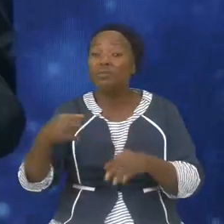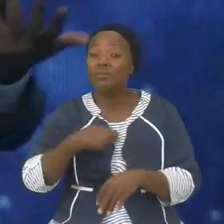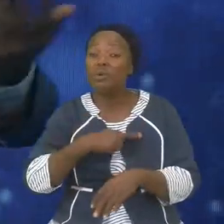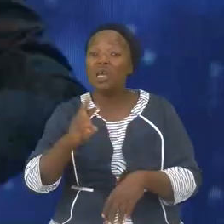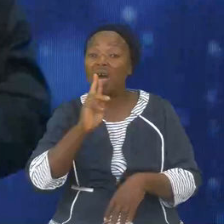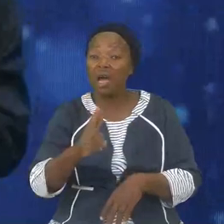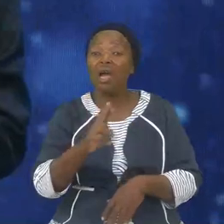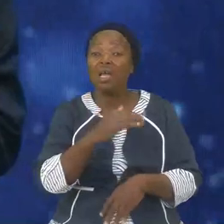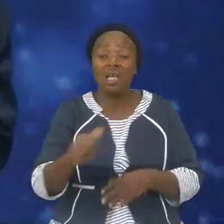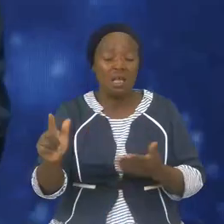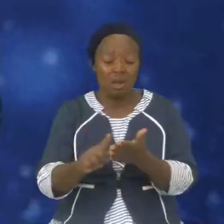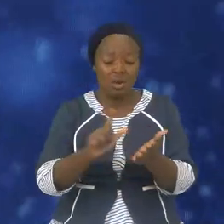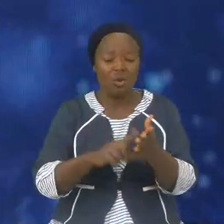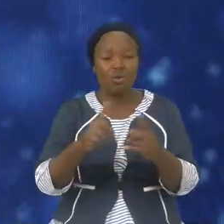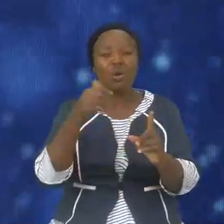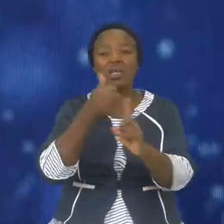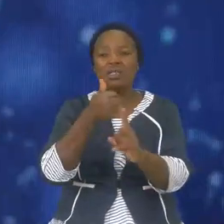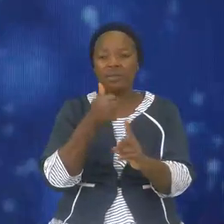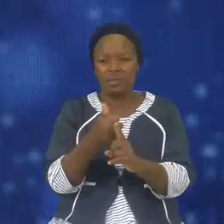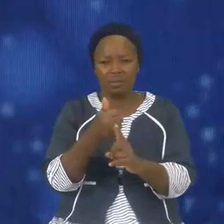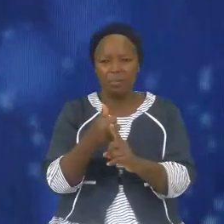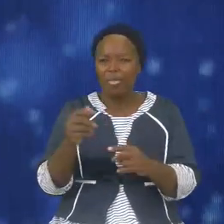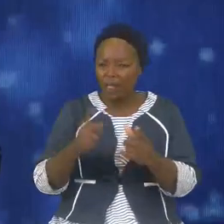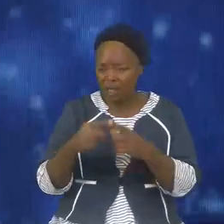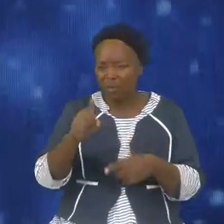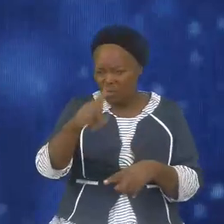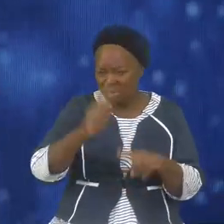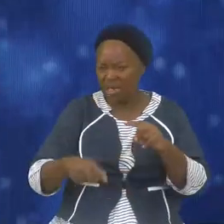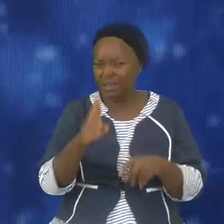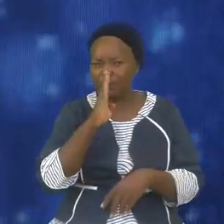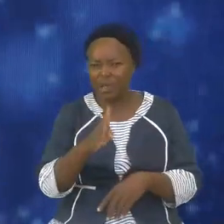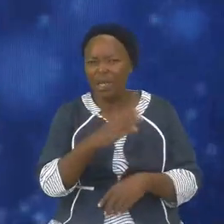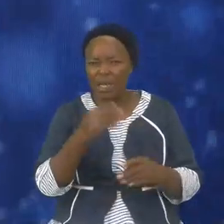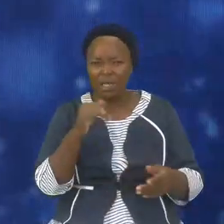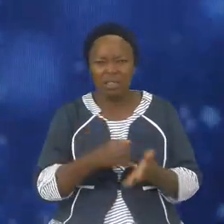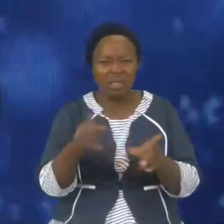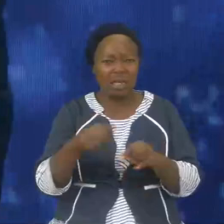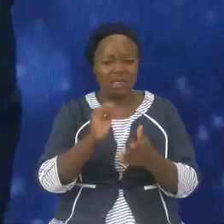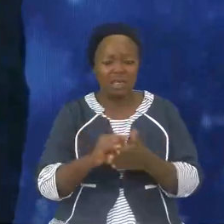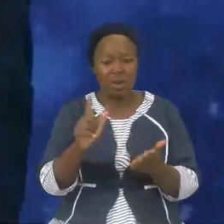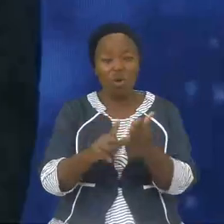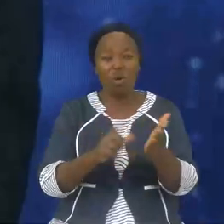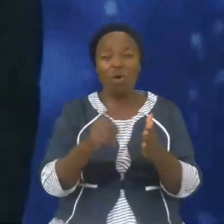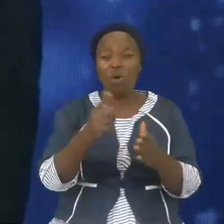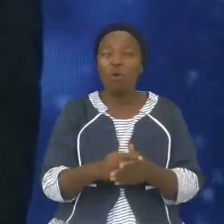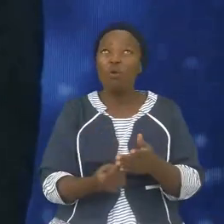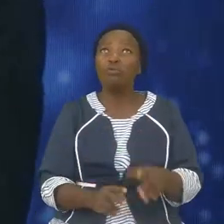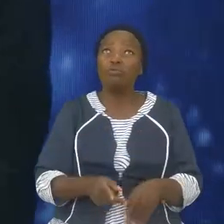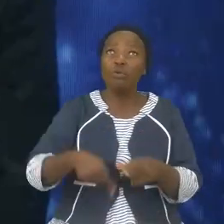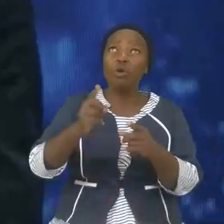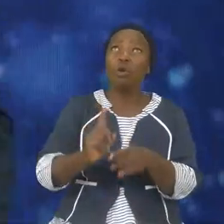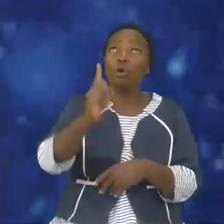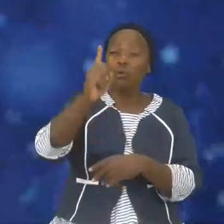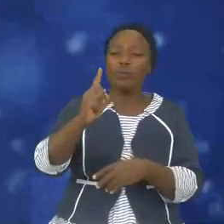règles. C'est comme si nous sommes une loi pour nous-mêmes. Et tu ne peux pas être. C'est comme la loi de gravité qui est là. Tu dis que